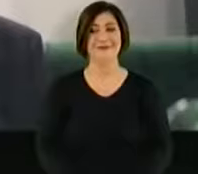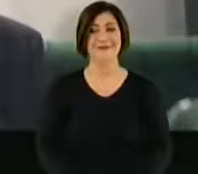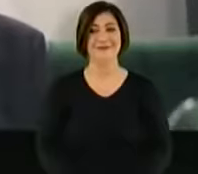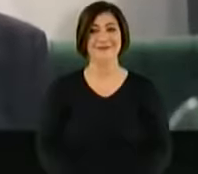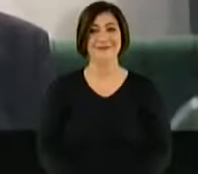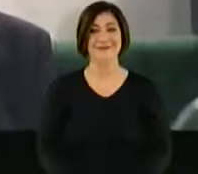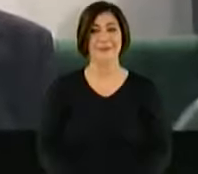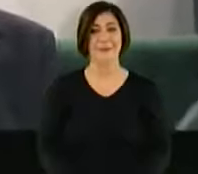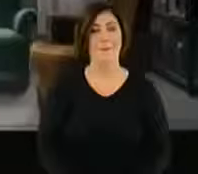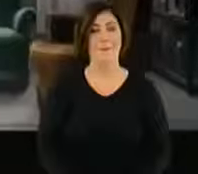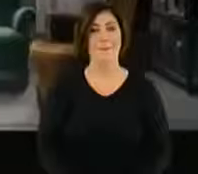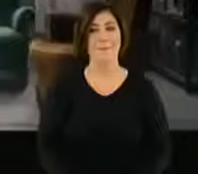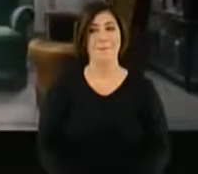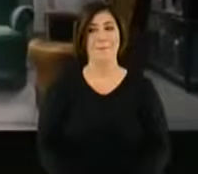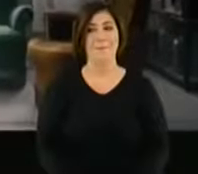Anlatamıyorum.